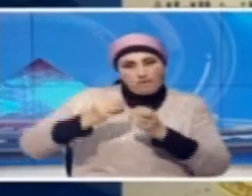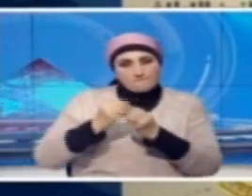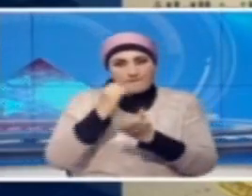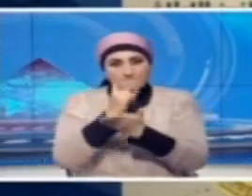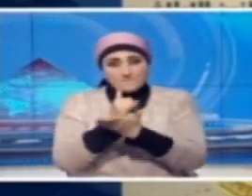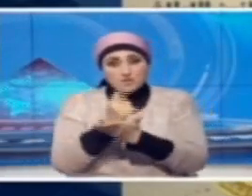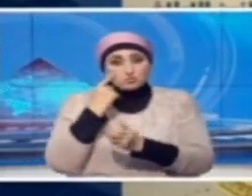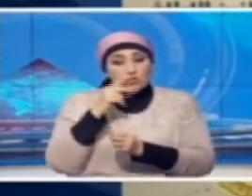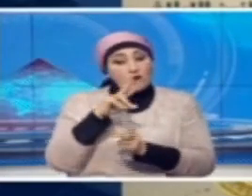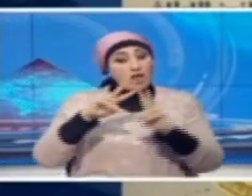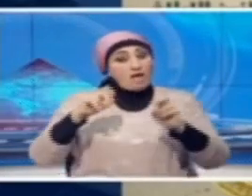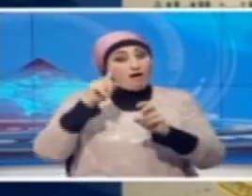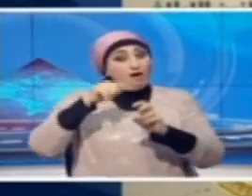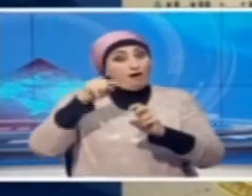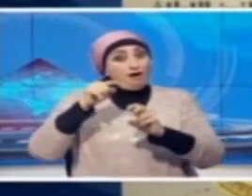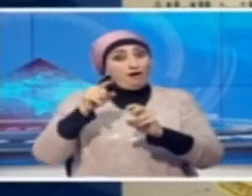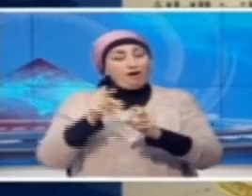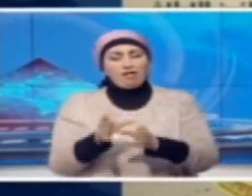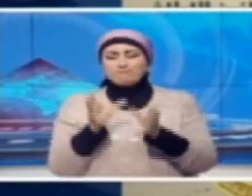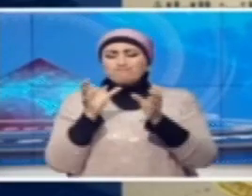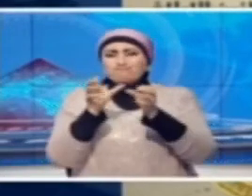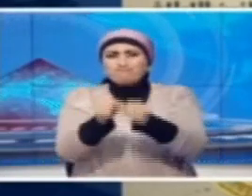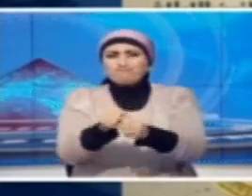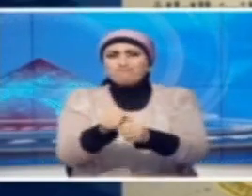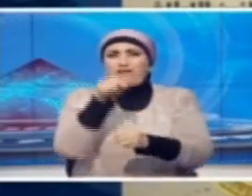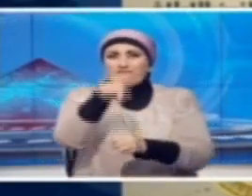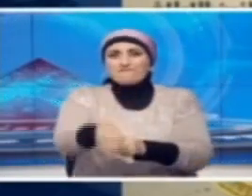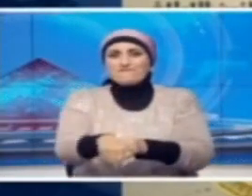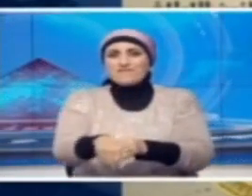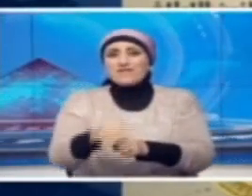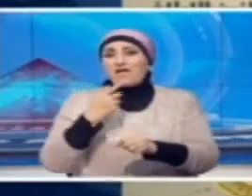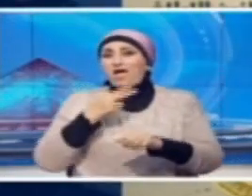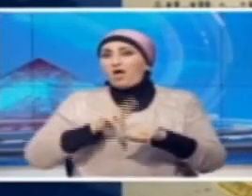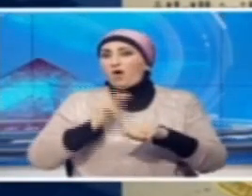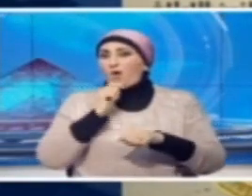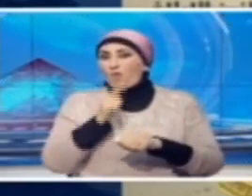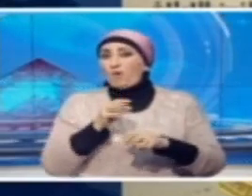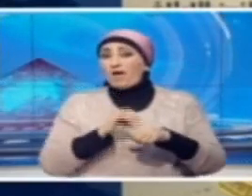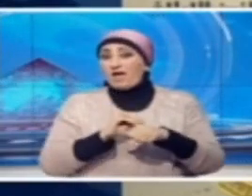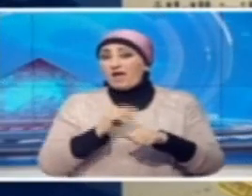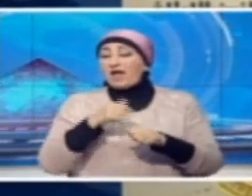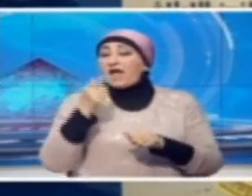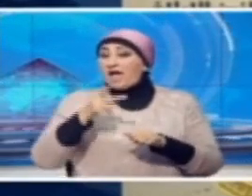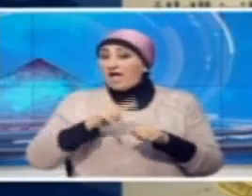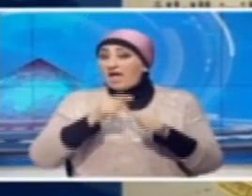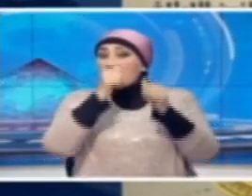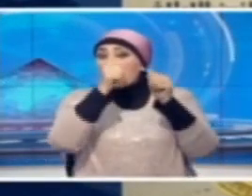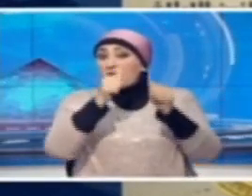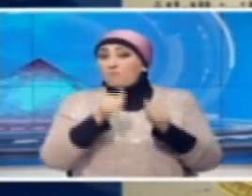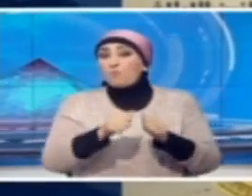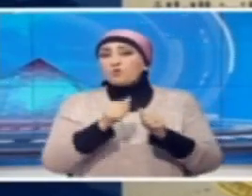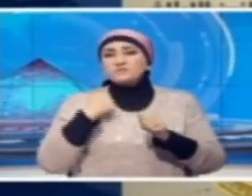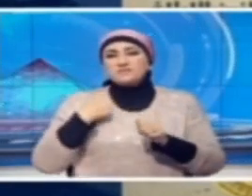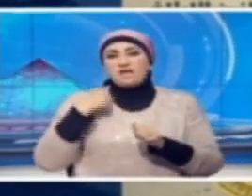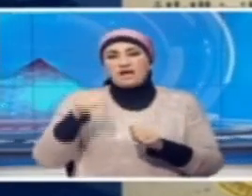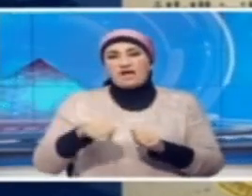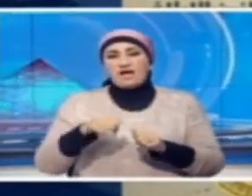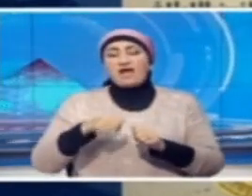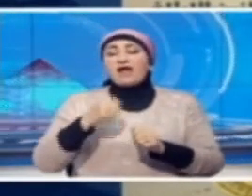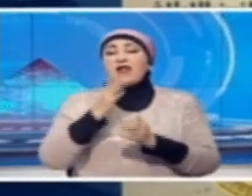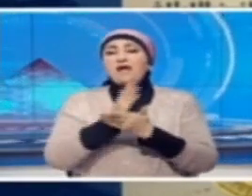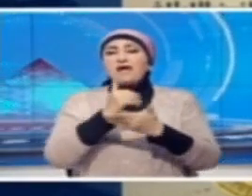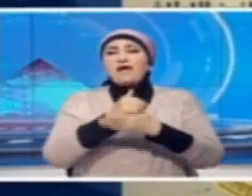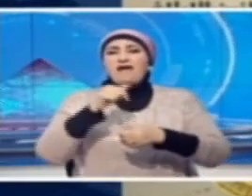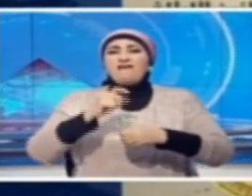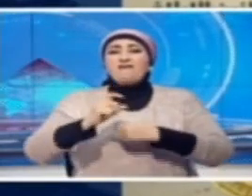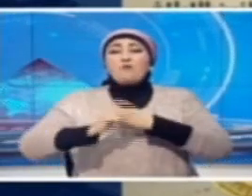المعنية بكل محافظة لضبط أي محاولات لمخالفة تعريفة الركوب المقررة، وكذلك للتأكد من وضع الملصق الخاص بسيارات السيرفيس